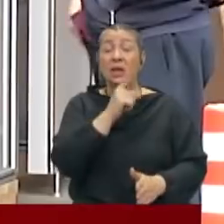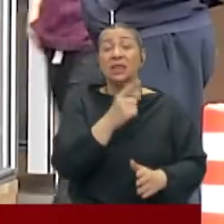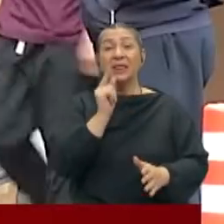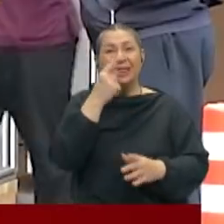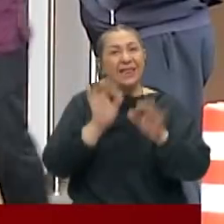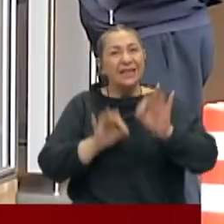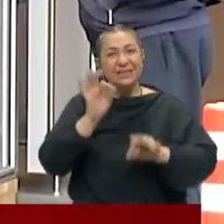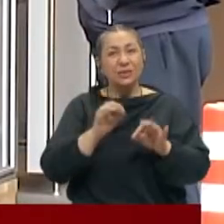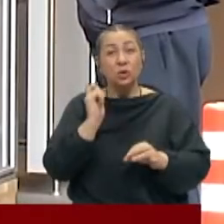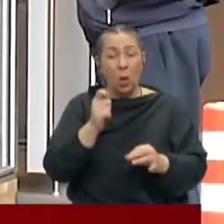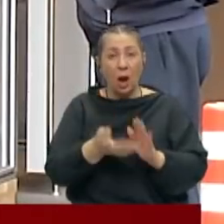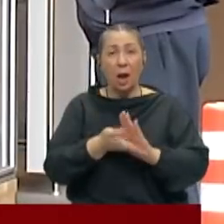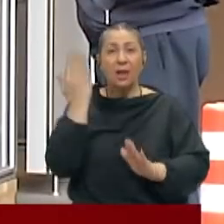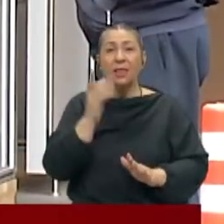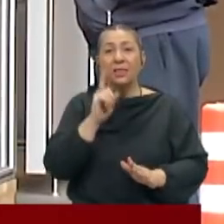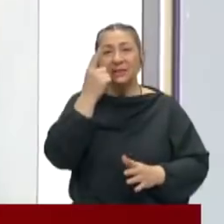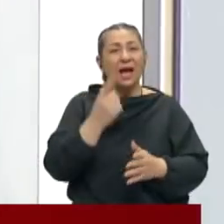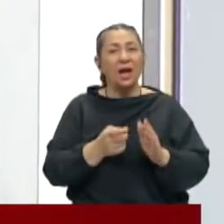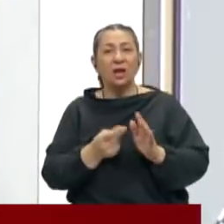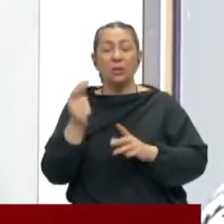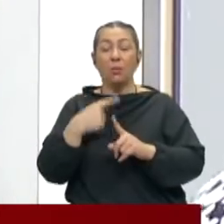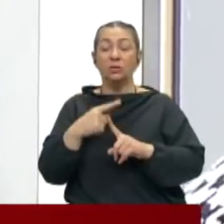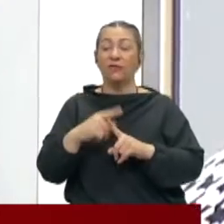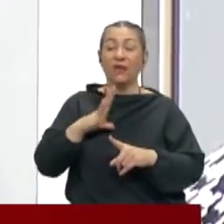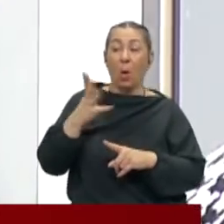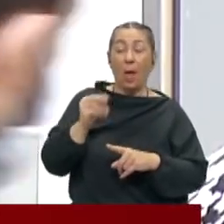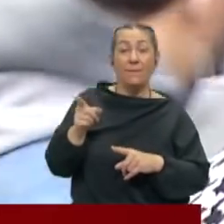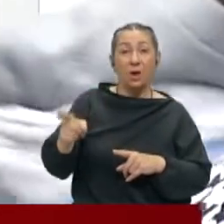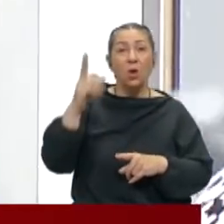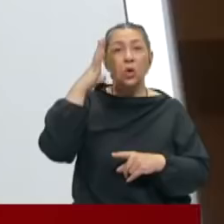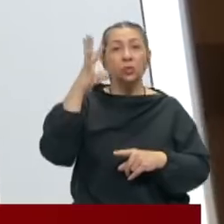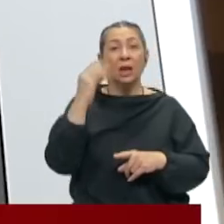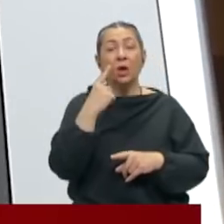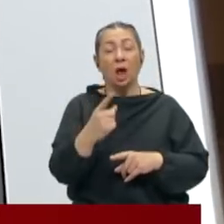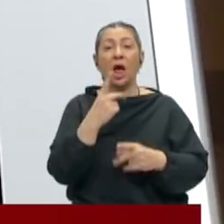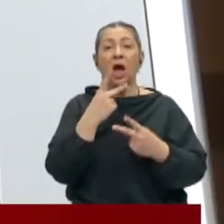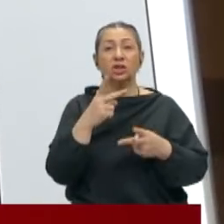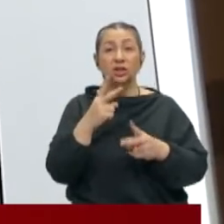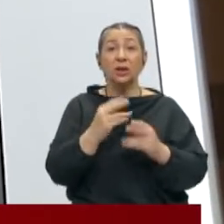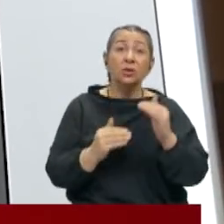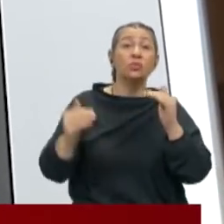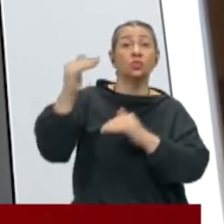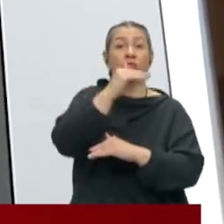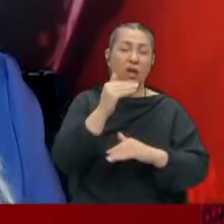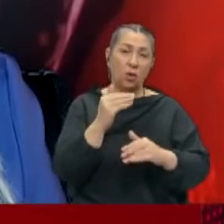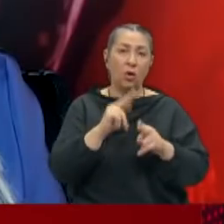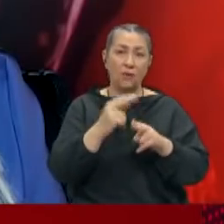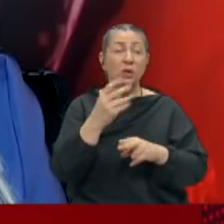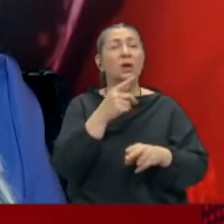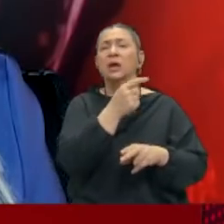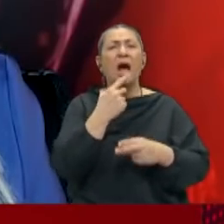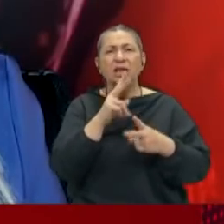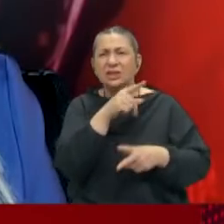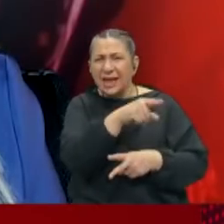zorunluluğunun kalkması, testten kaçan pozitif olma durumu nedeniyle uzmanlara göre açıklananın da üzerinde vakalar. Vaka